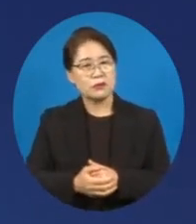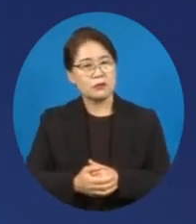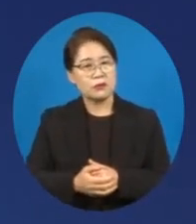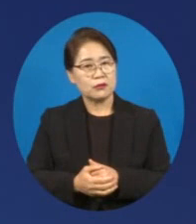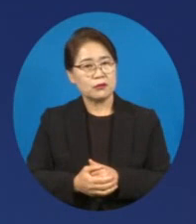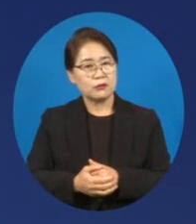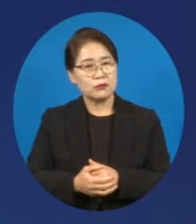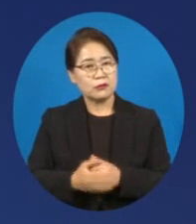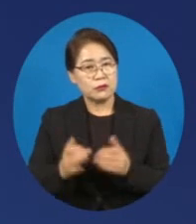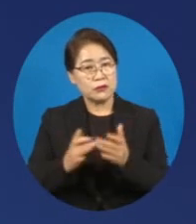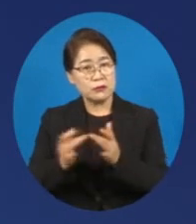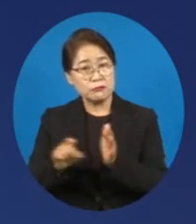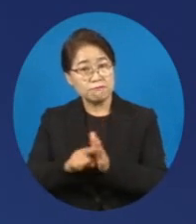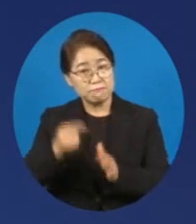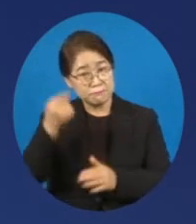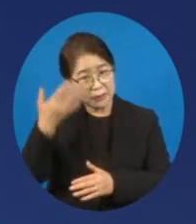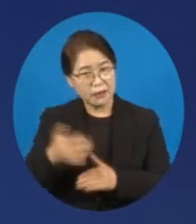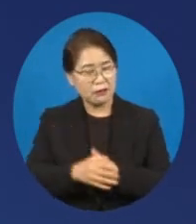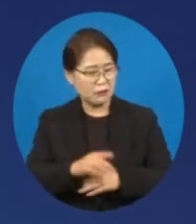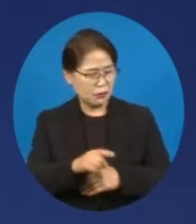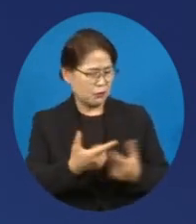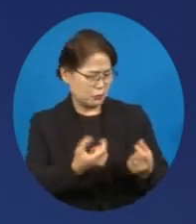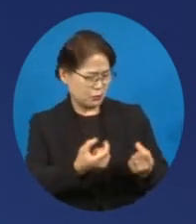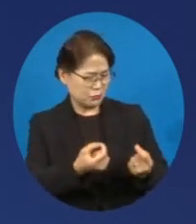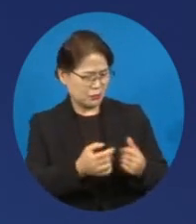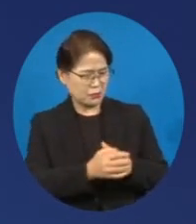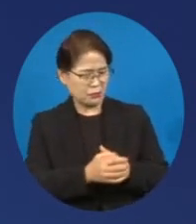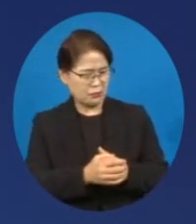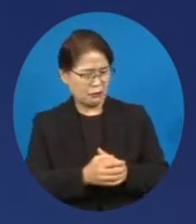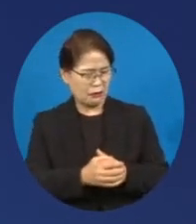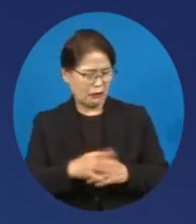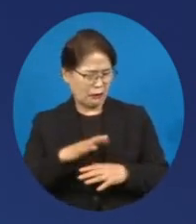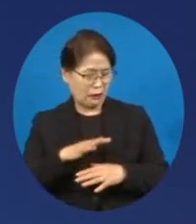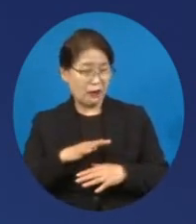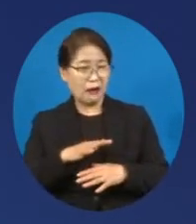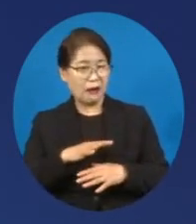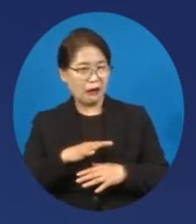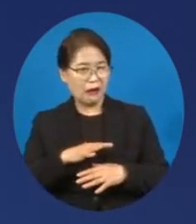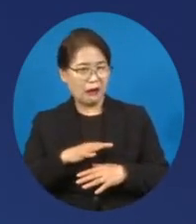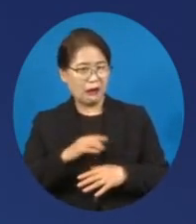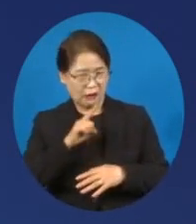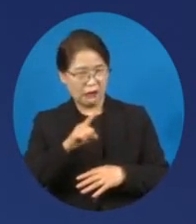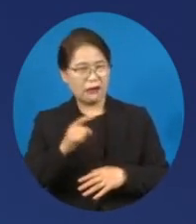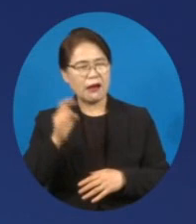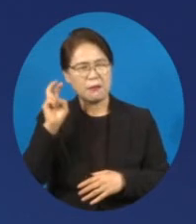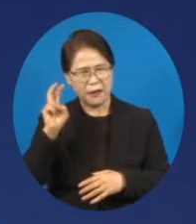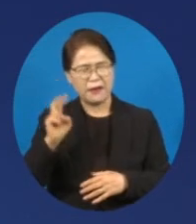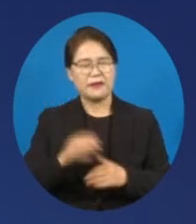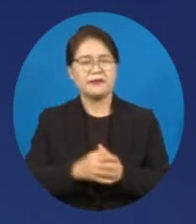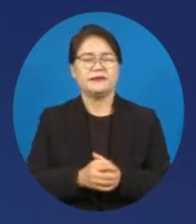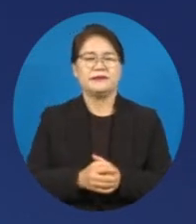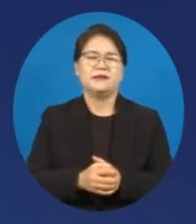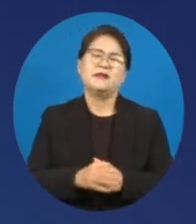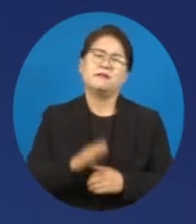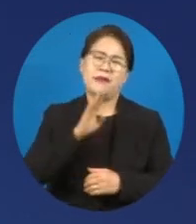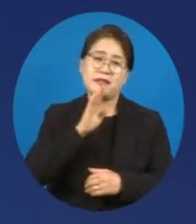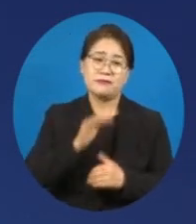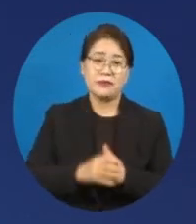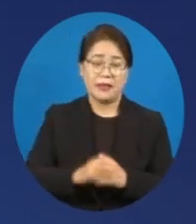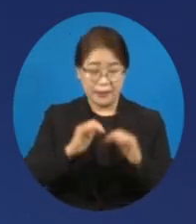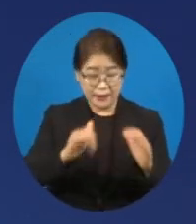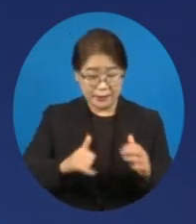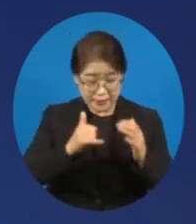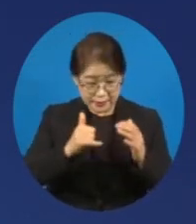받아들이겠습니까 나도 너처럼 될까 두렵다 그러지 않겠어요 여러분 그렇습니다이